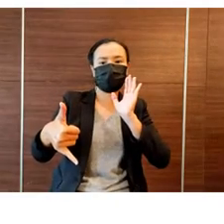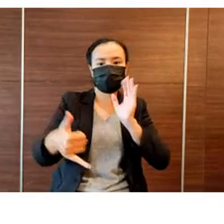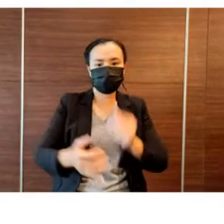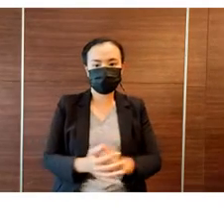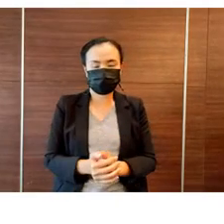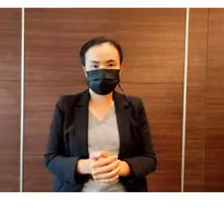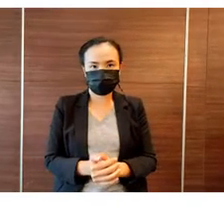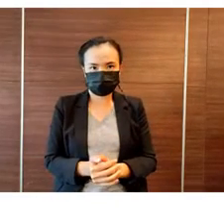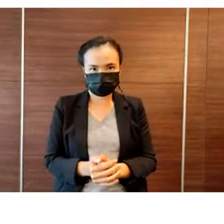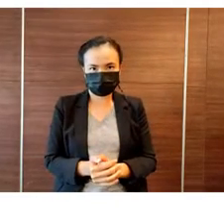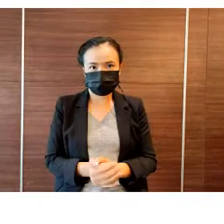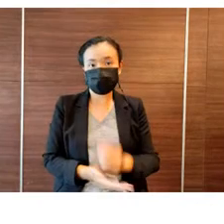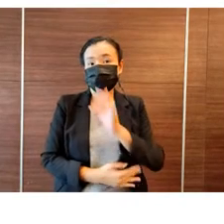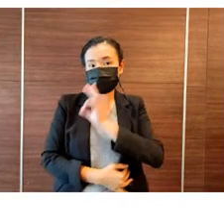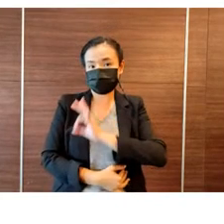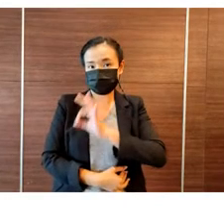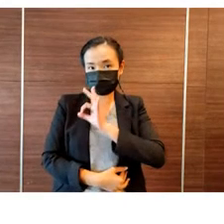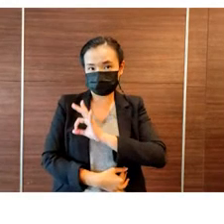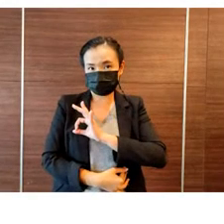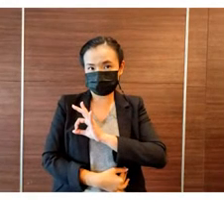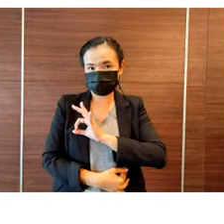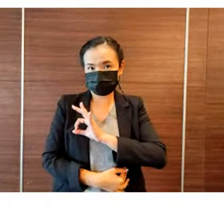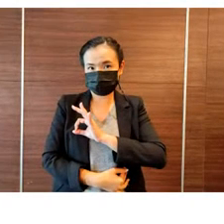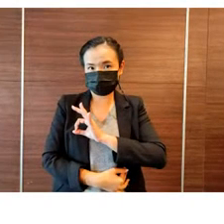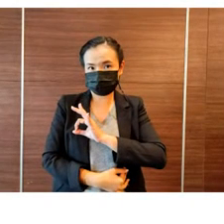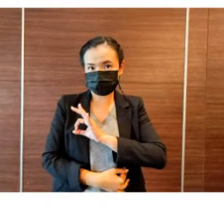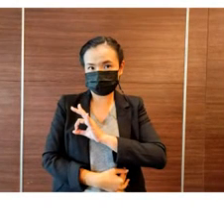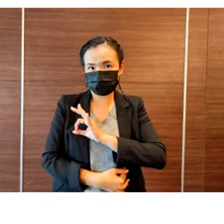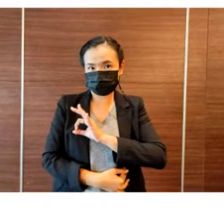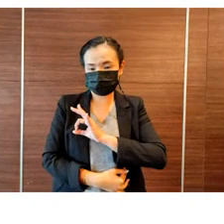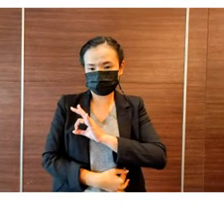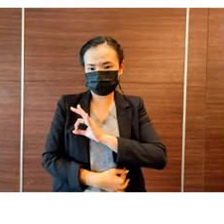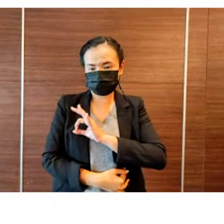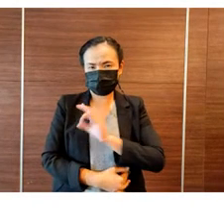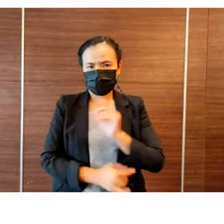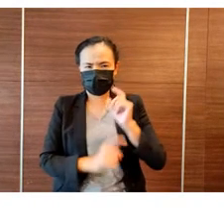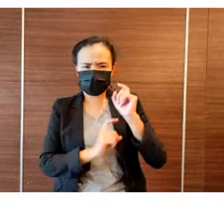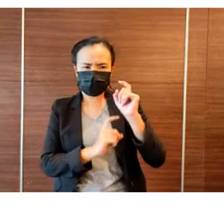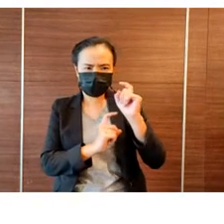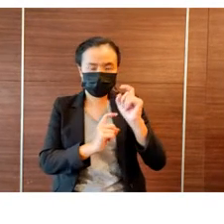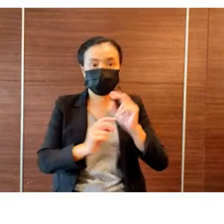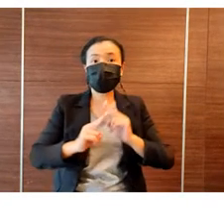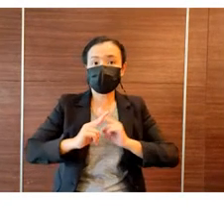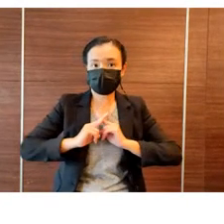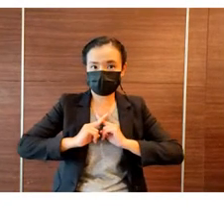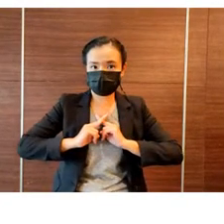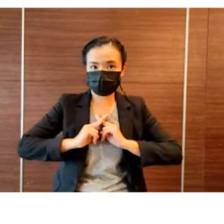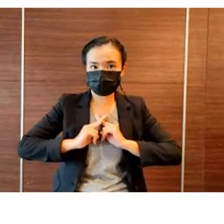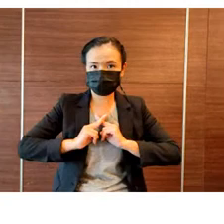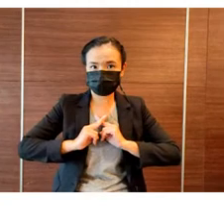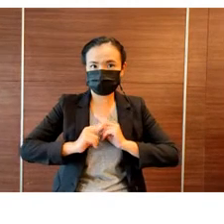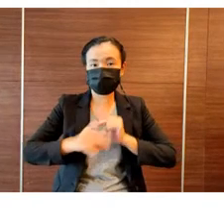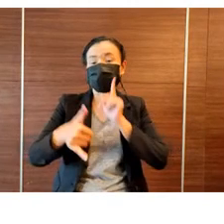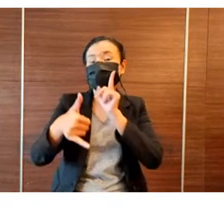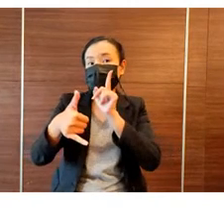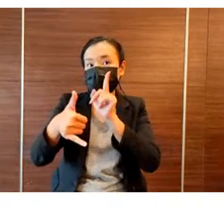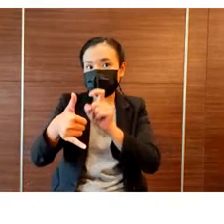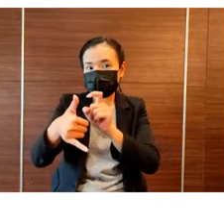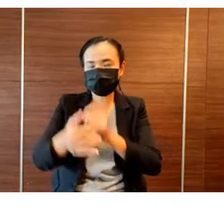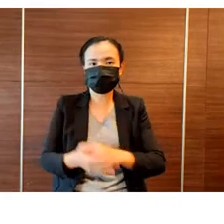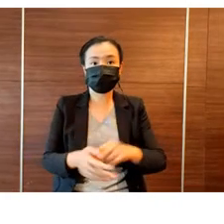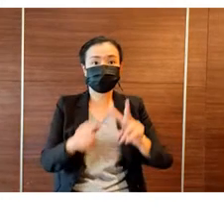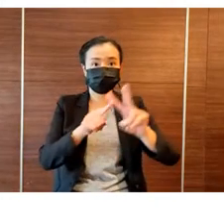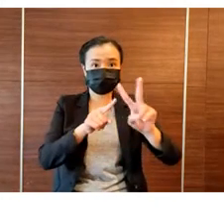ารู้สึก1รู้สึกไม่ปลอดภัยกับตัวเองละเข้าไปถามหรือ